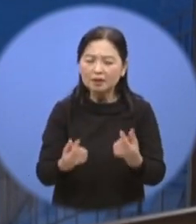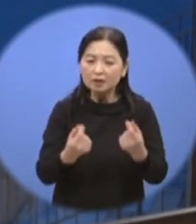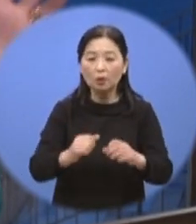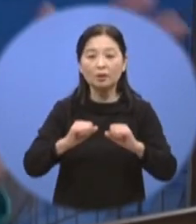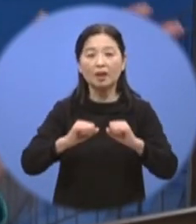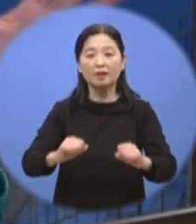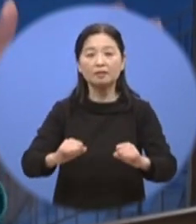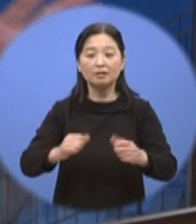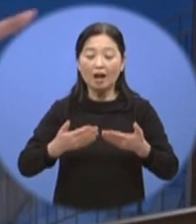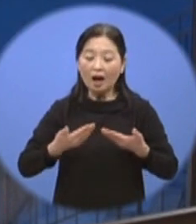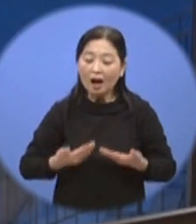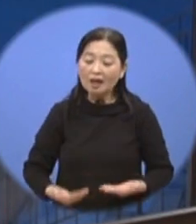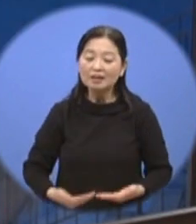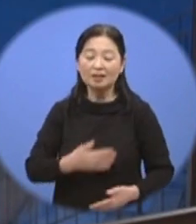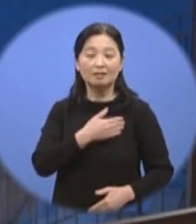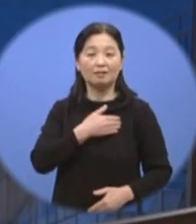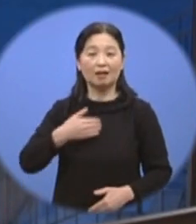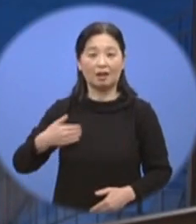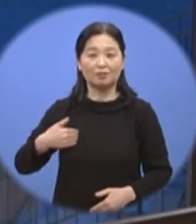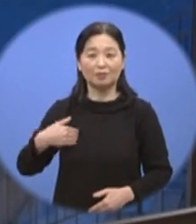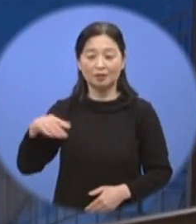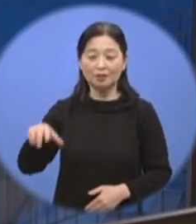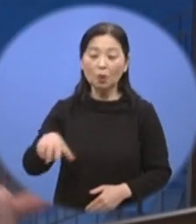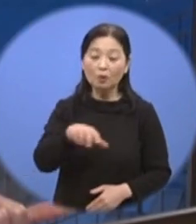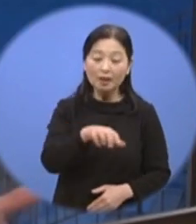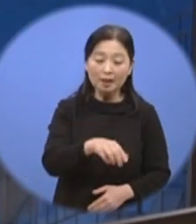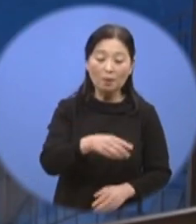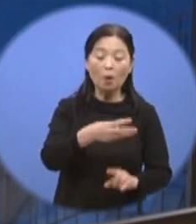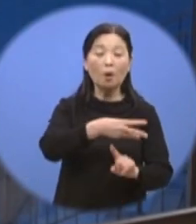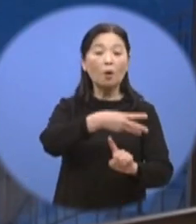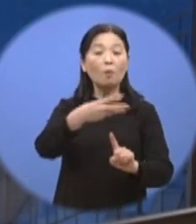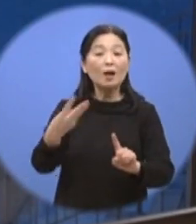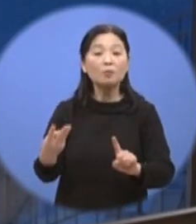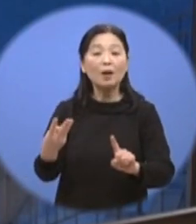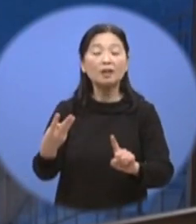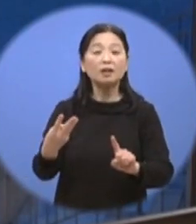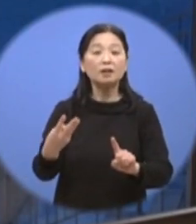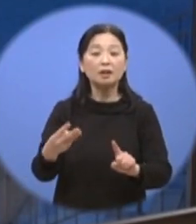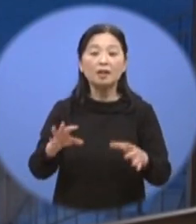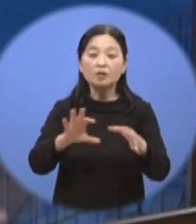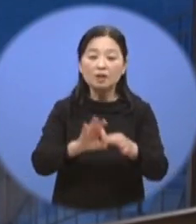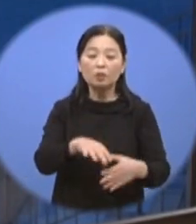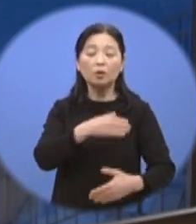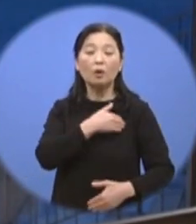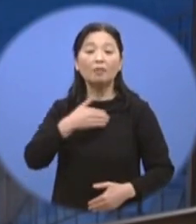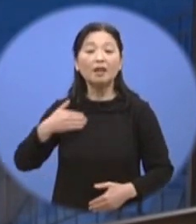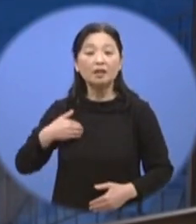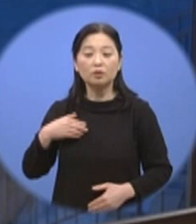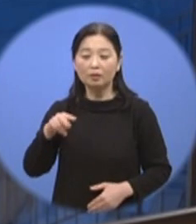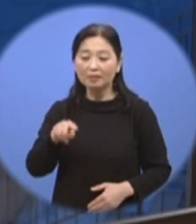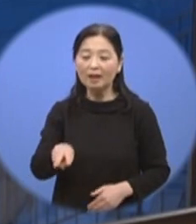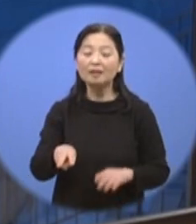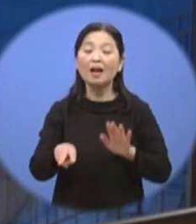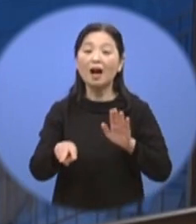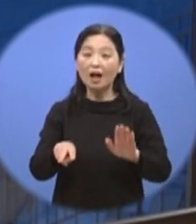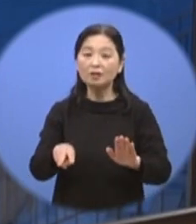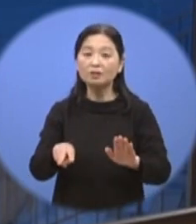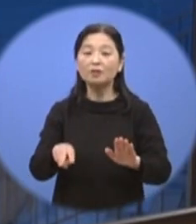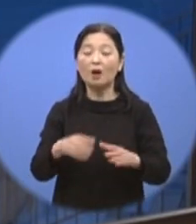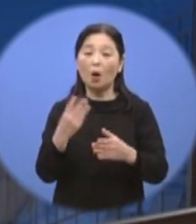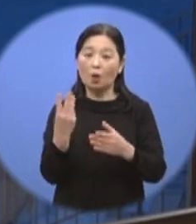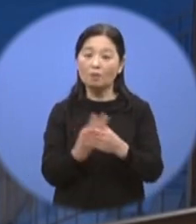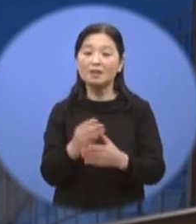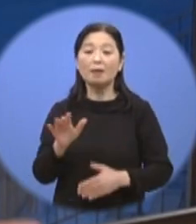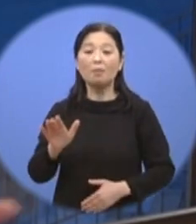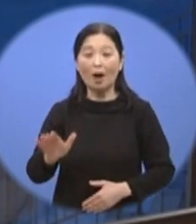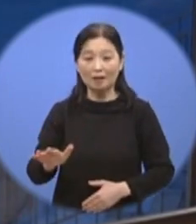で、どこででもこの Wi-Fi がつながる、電源がある、で温泉もある、もう魅力しか